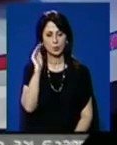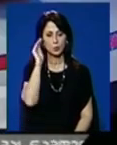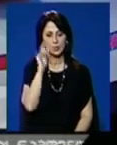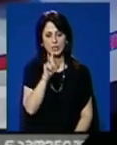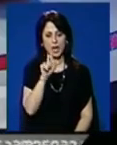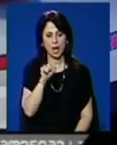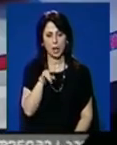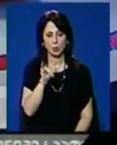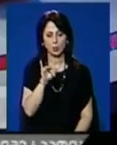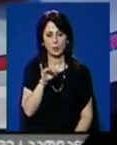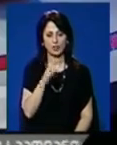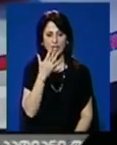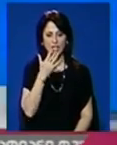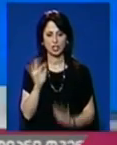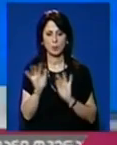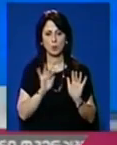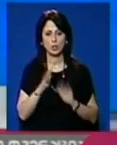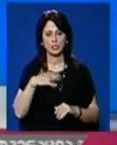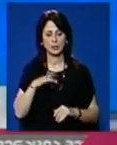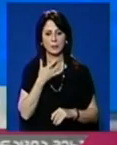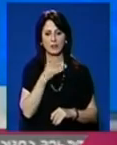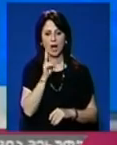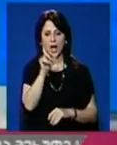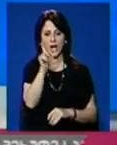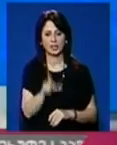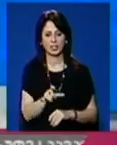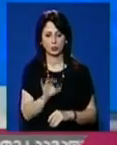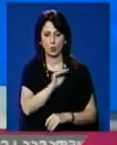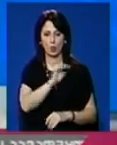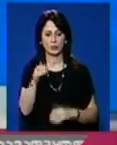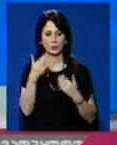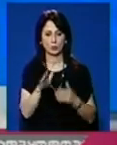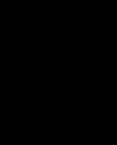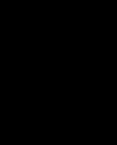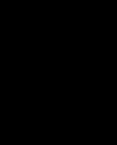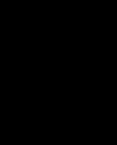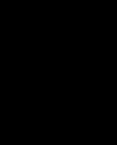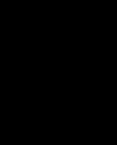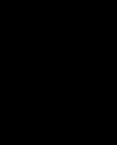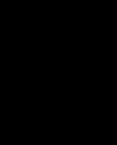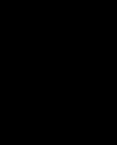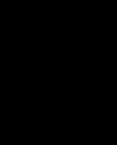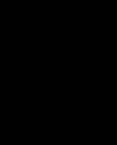ფილოსმენდი ძალო დომაშვილს, რომელიც ნაციონალურმა მოძრაობამ თბილისის მერობის კანდიდატად ოფიციალურად წარადგინა.